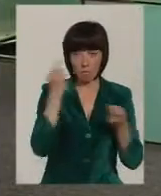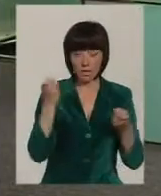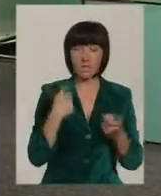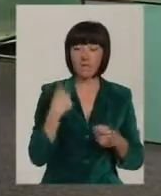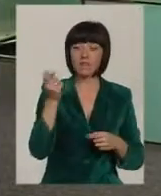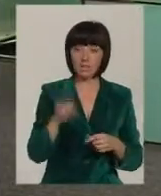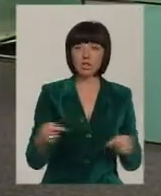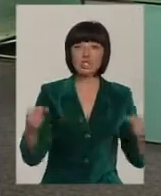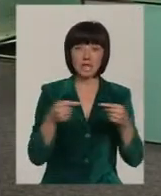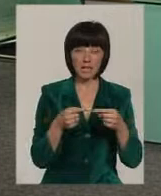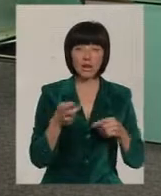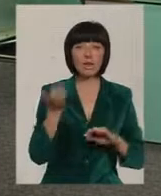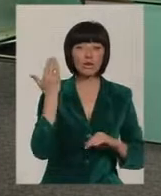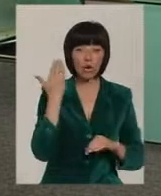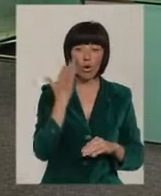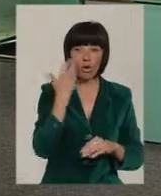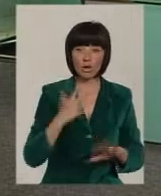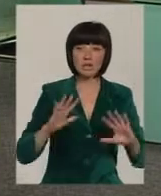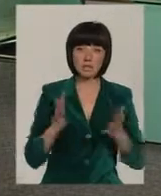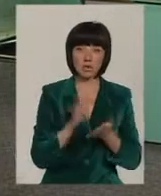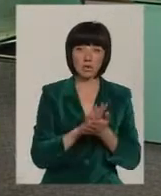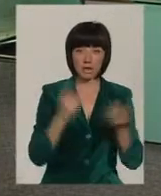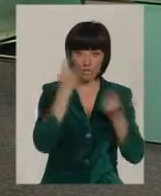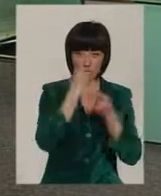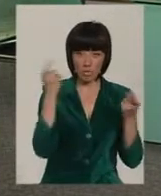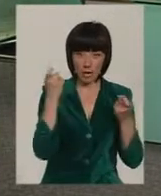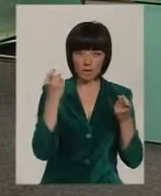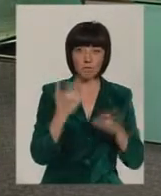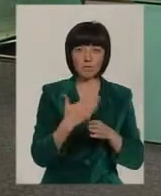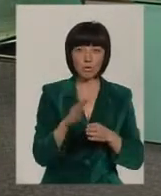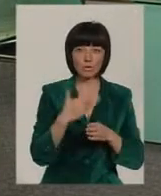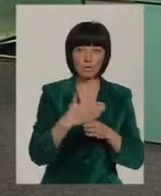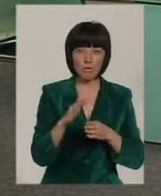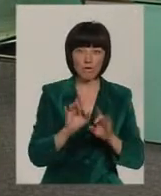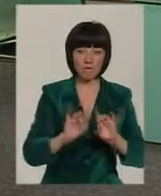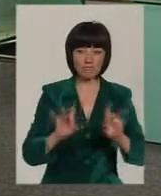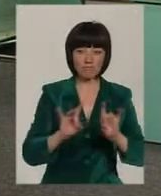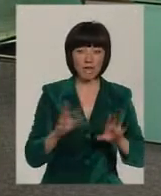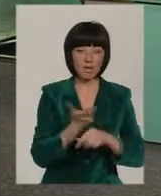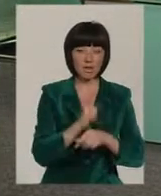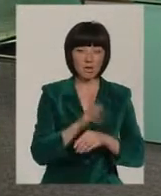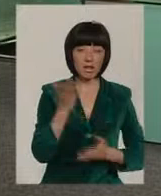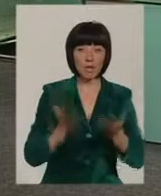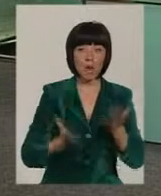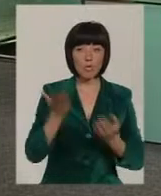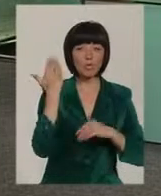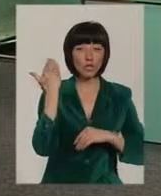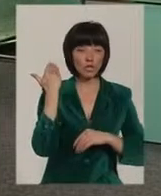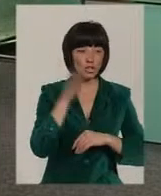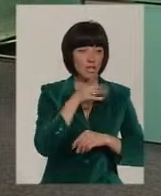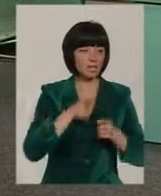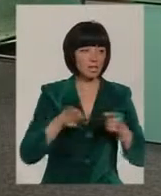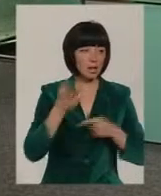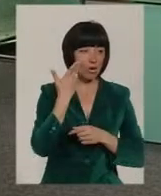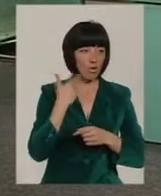я, до речі, згідний, що на той час, коли сталося забруднення, інформація пішла поступово. Бо найбільше, мабуть, в той час, і